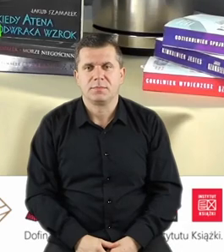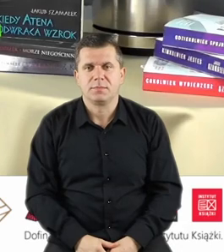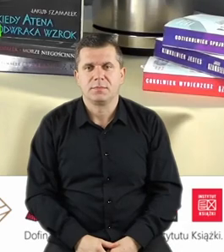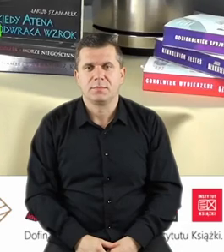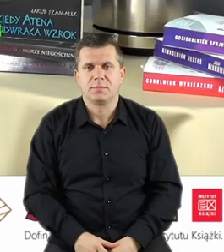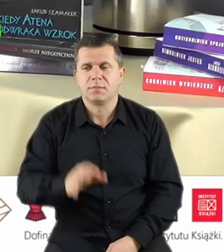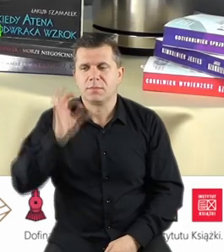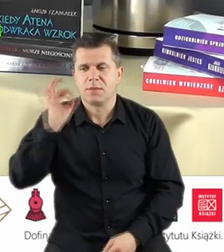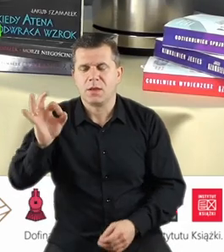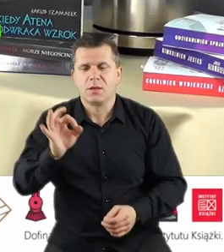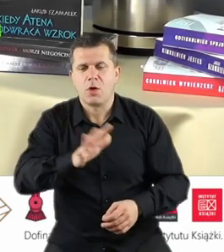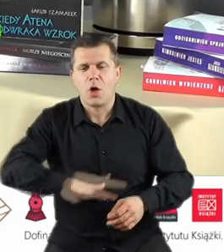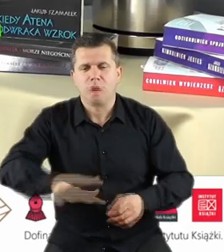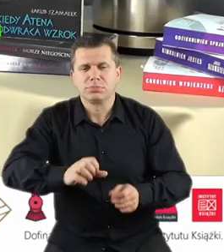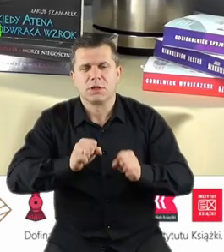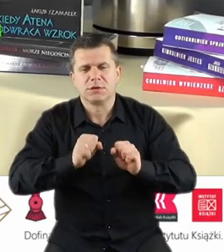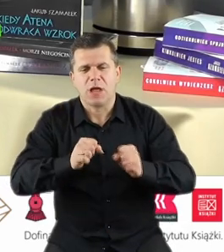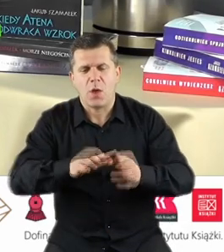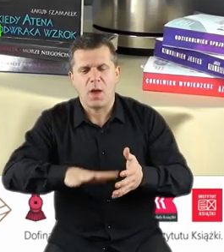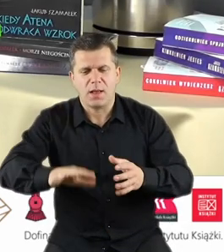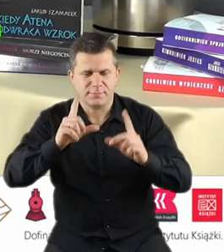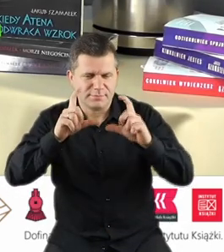Obszar oddziaływania i jego